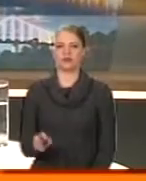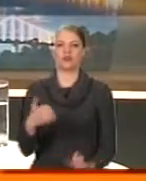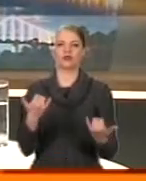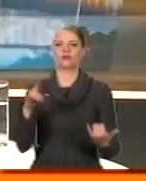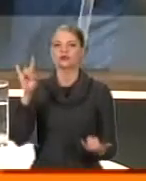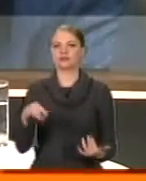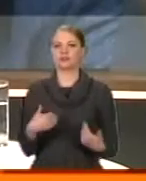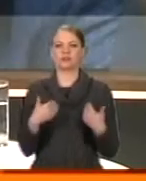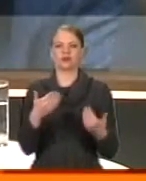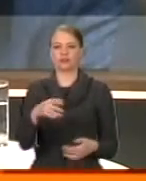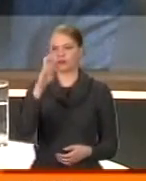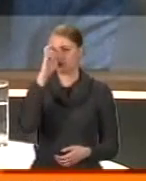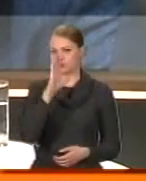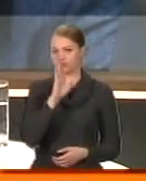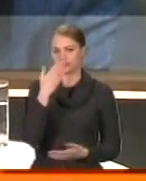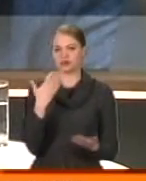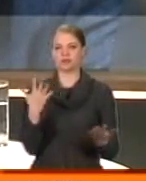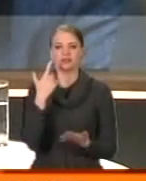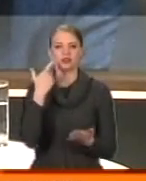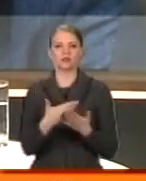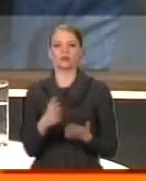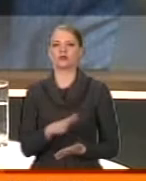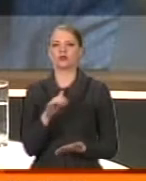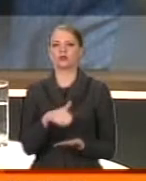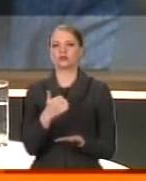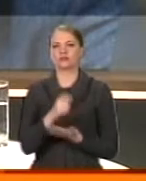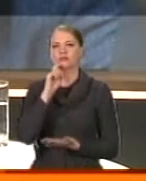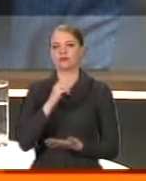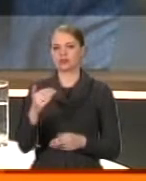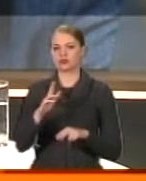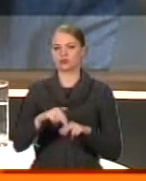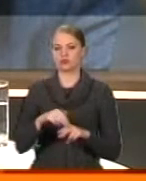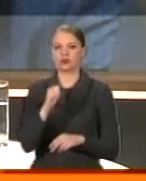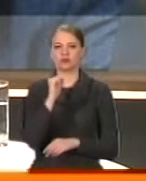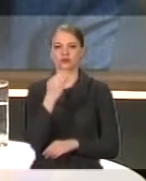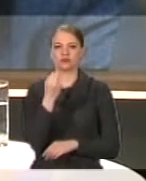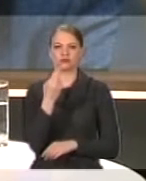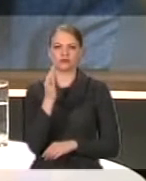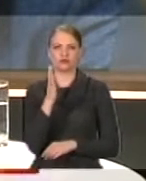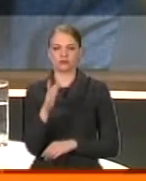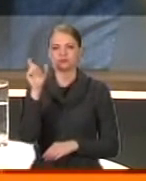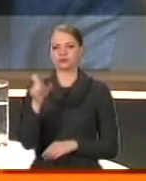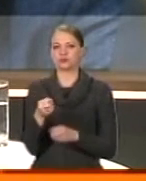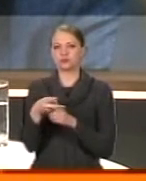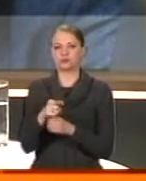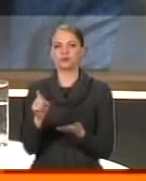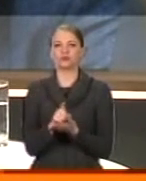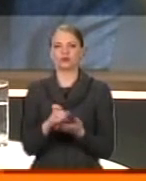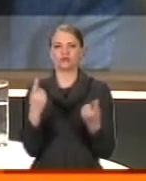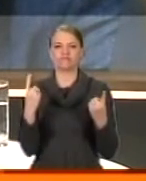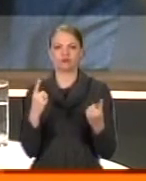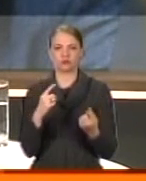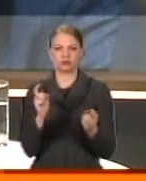На часі вікна вітаю вас. Державна зрада, в якій підозрюють як сучільника вінницької поліції Антона Шевцова. Його звільнили з посади з